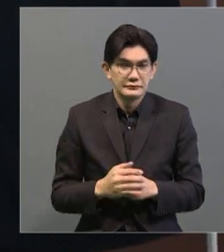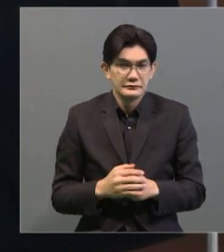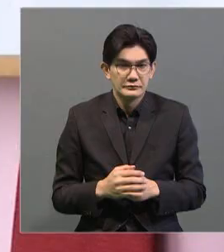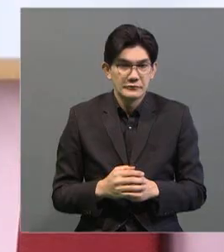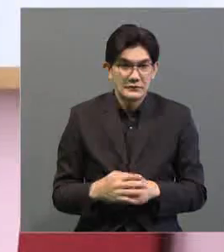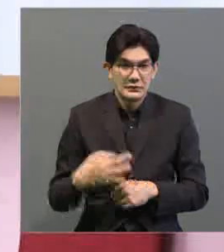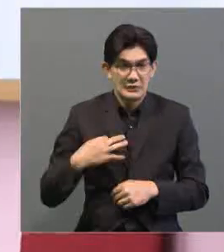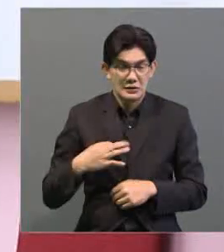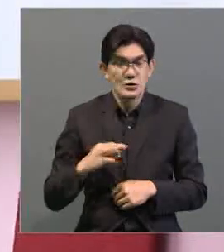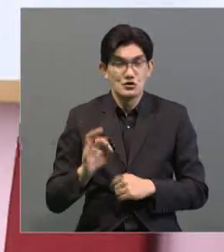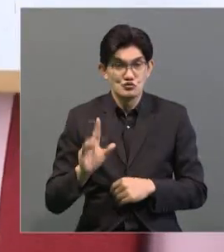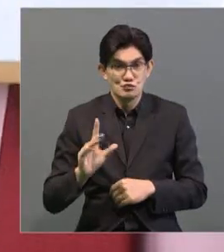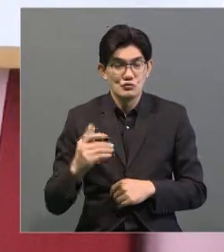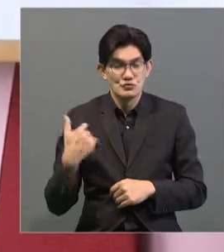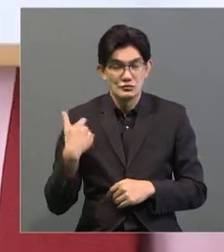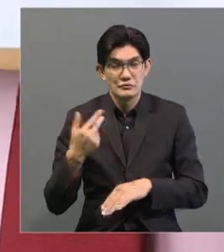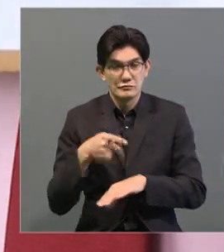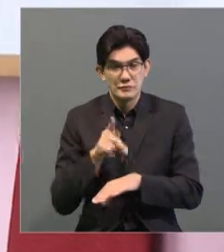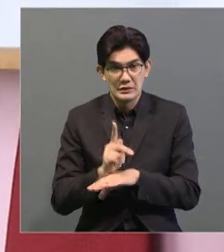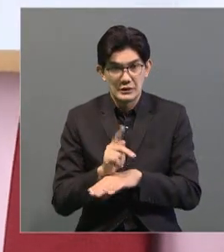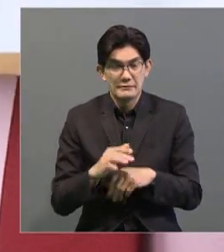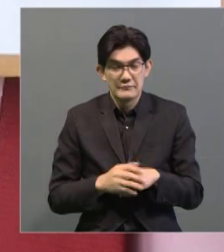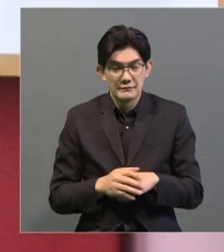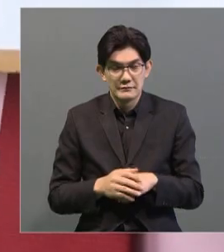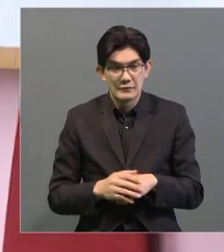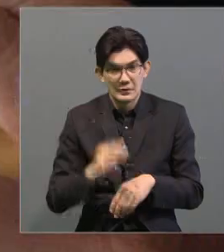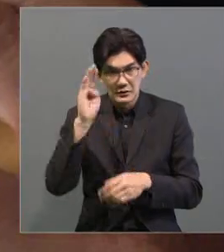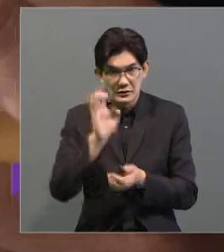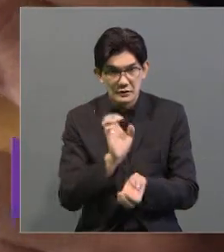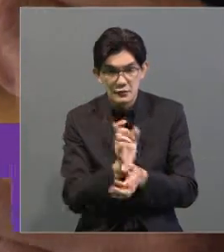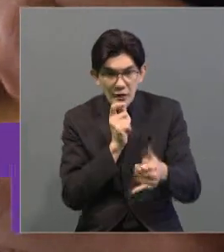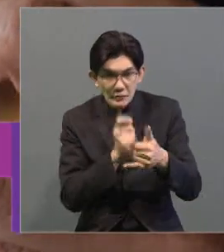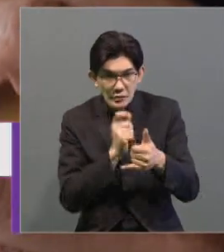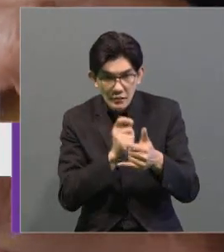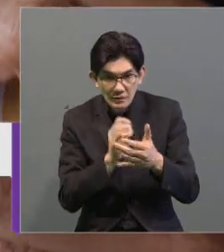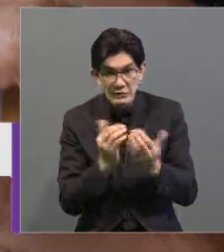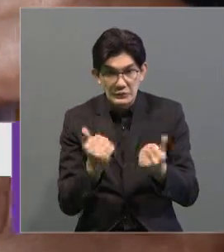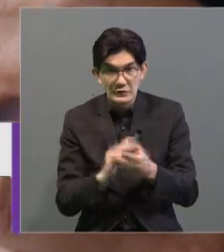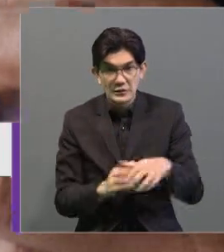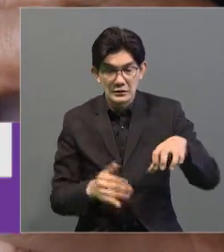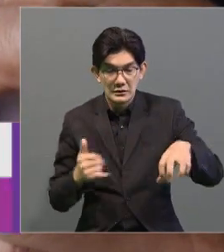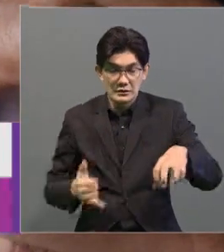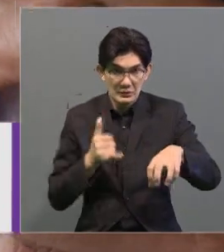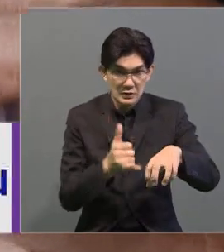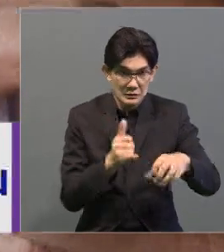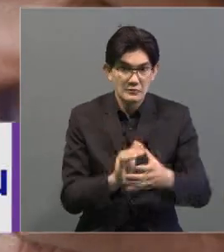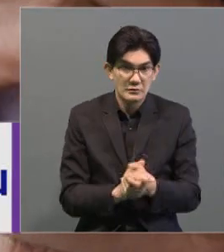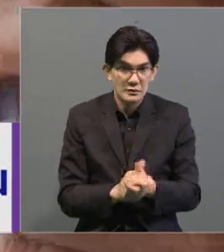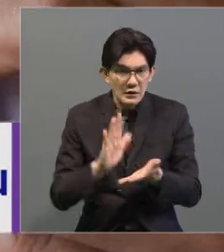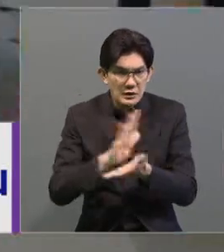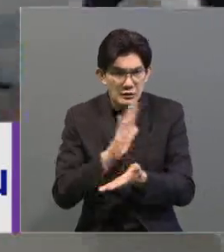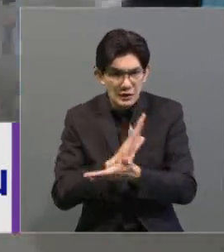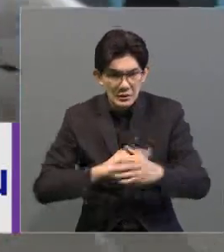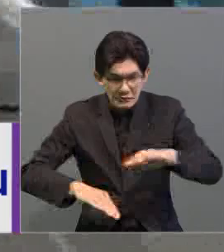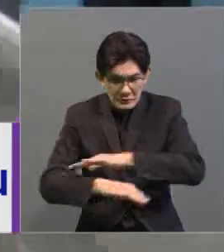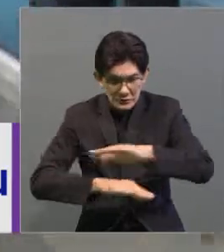ายรณรงค์ทวงคืนความยุติธรรมในสังคมไปที่กองบัญชาการตำรวจสืบสวนสอบสวนอาชญากรรมทางเทคโนโลยีนำเอกสารห